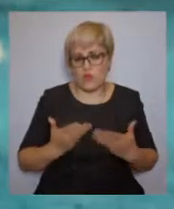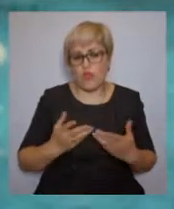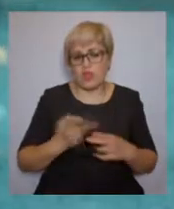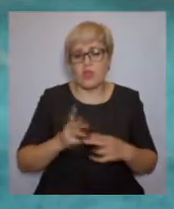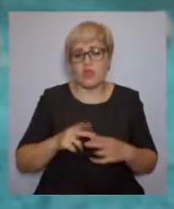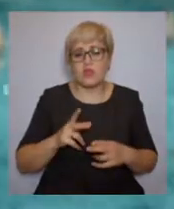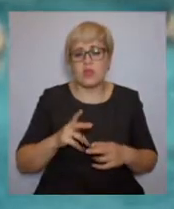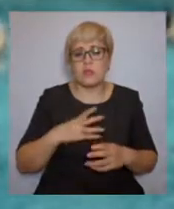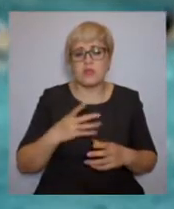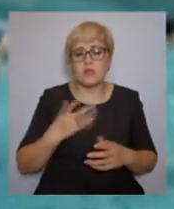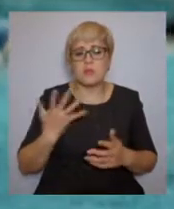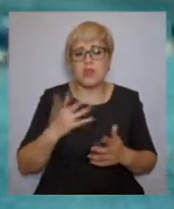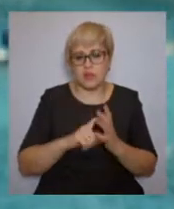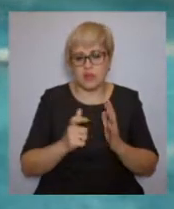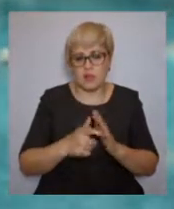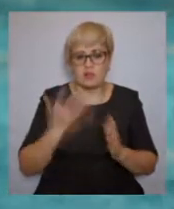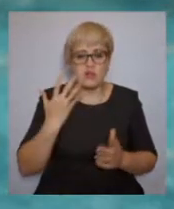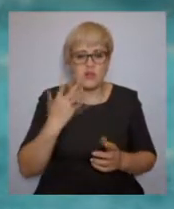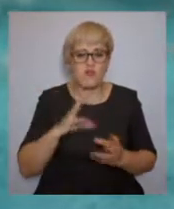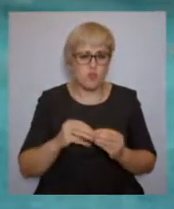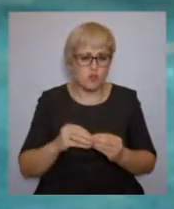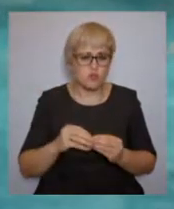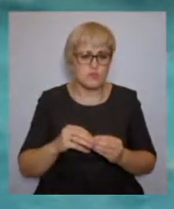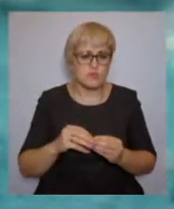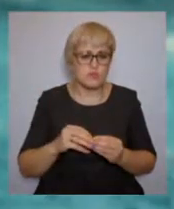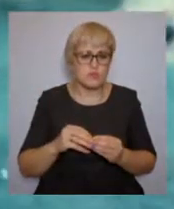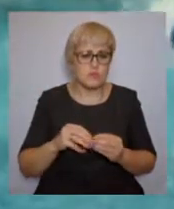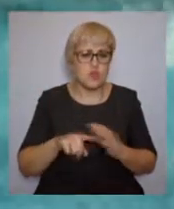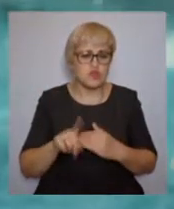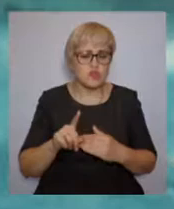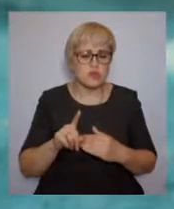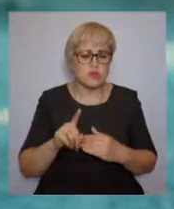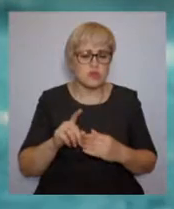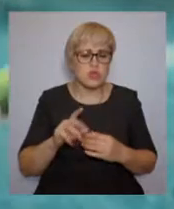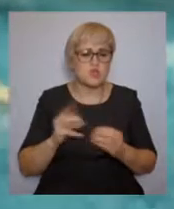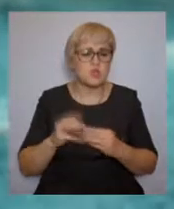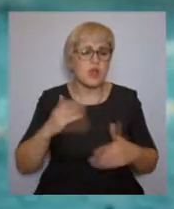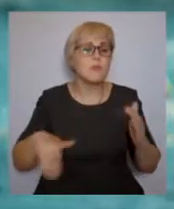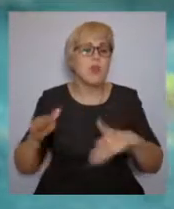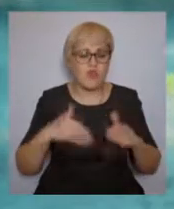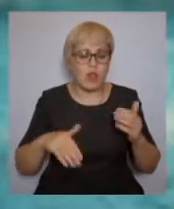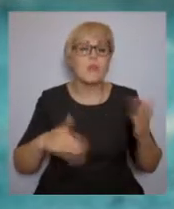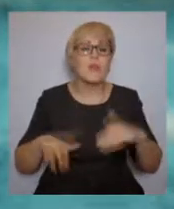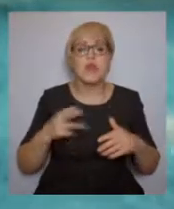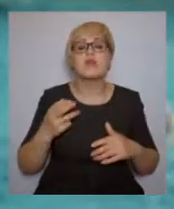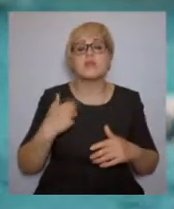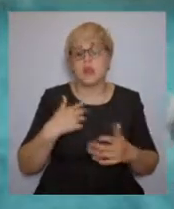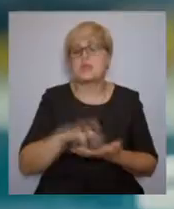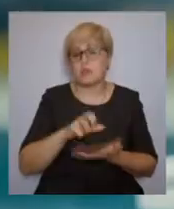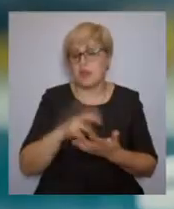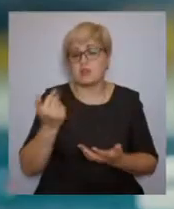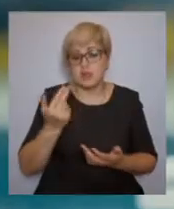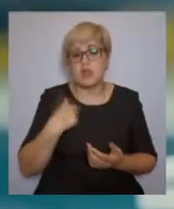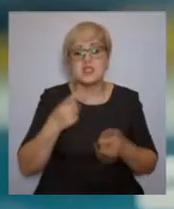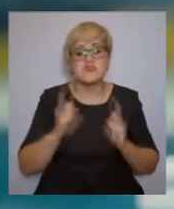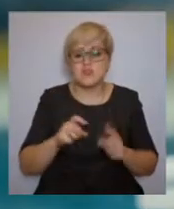наверное 5 класс когда вот цвета пошли результат их плавания плавания занималась да я действительно сбегала